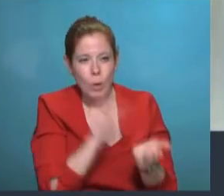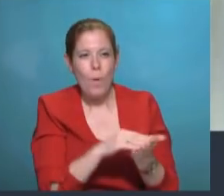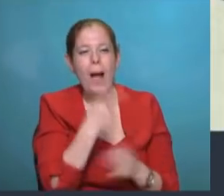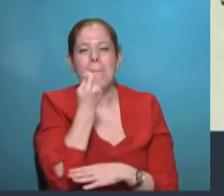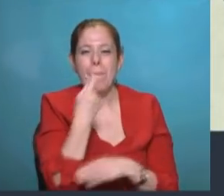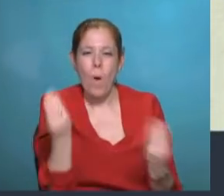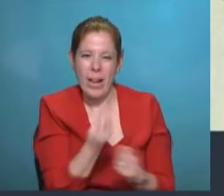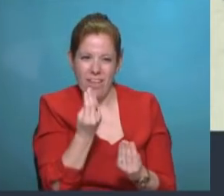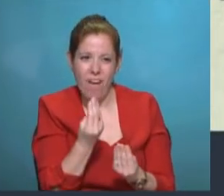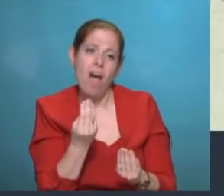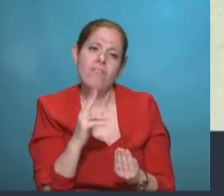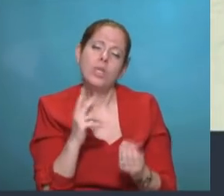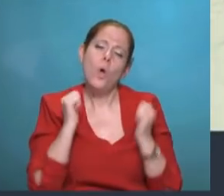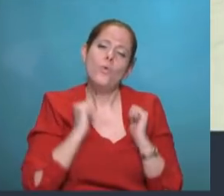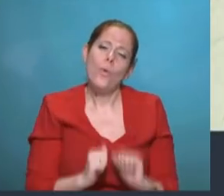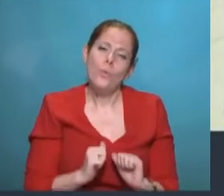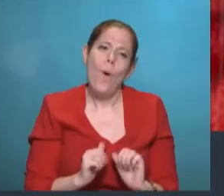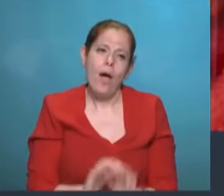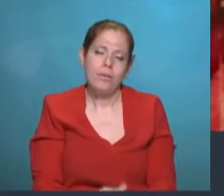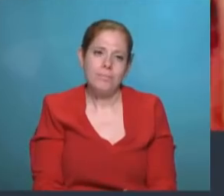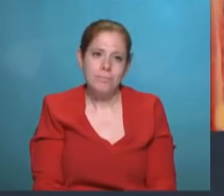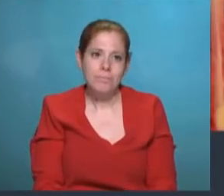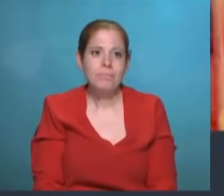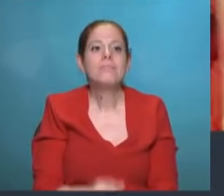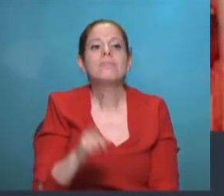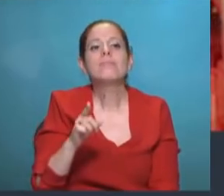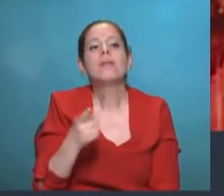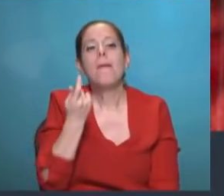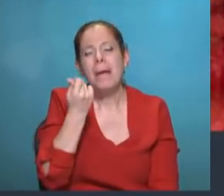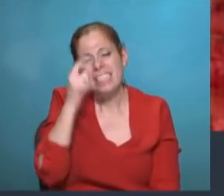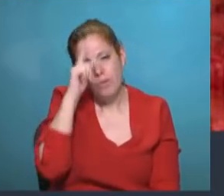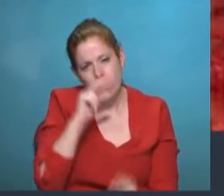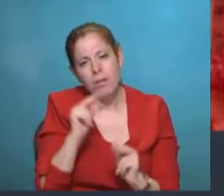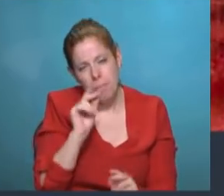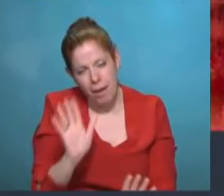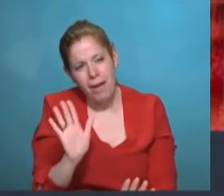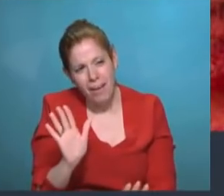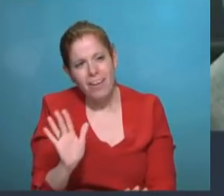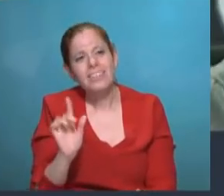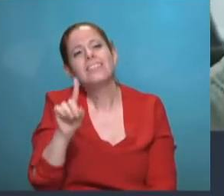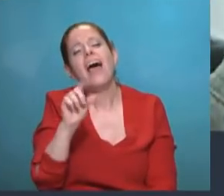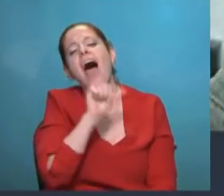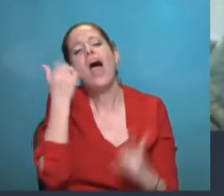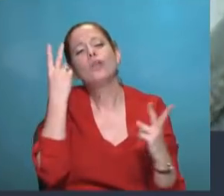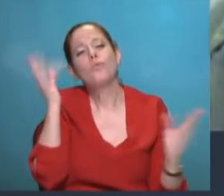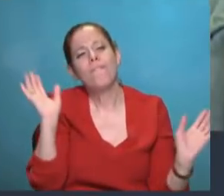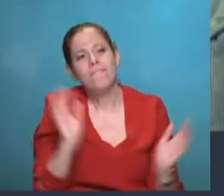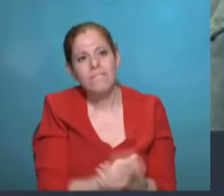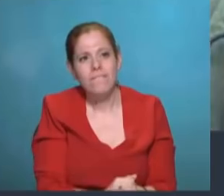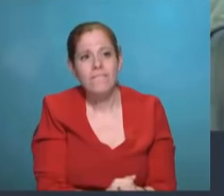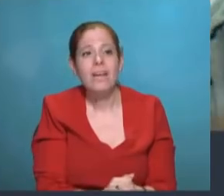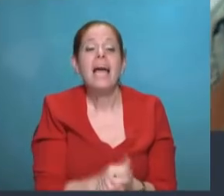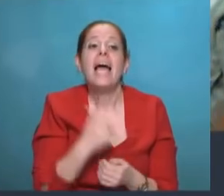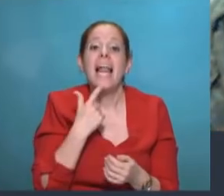דבר. וזה יהיה יותר נוח ויותר קל. בכסף אנחנו יודעים לדבר. זה הדבר הכי חשוב. How much אני